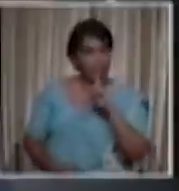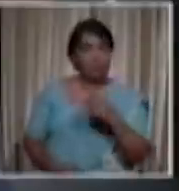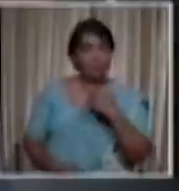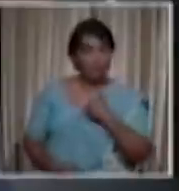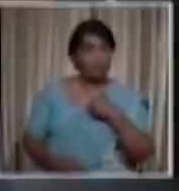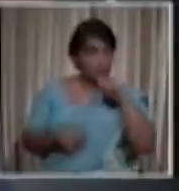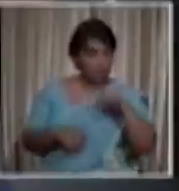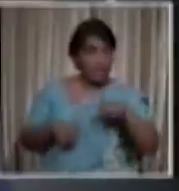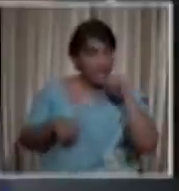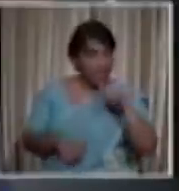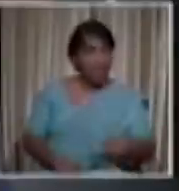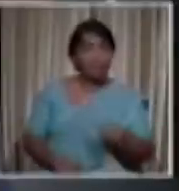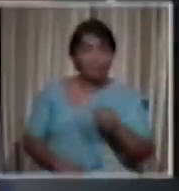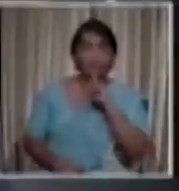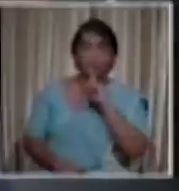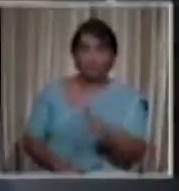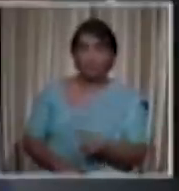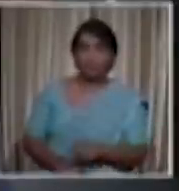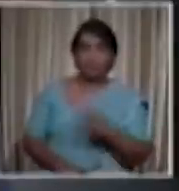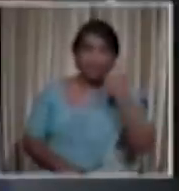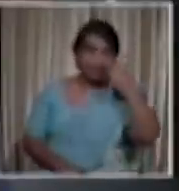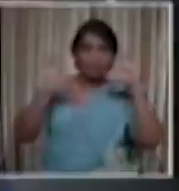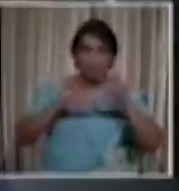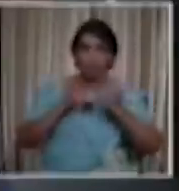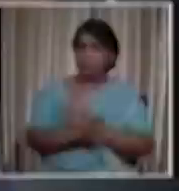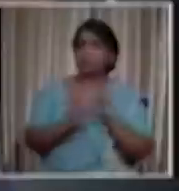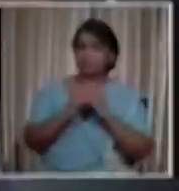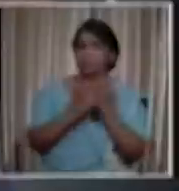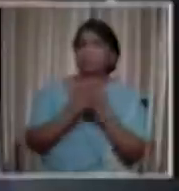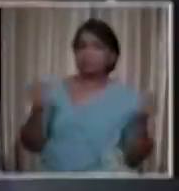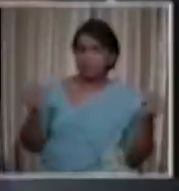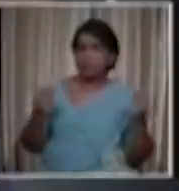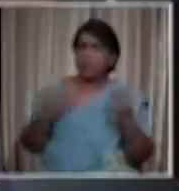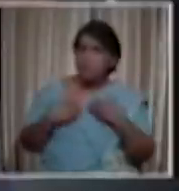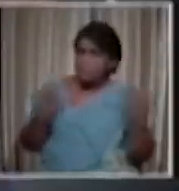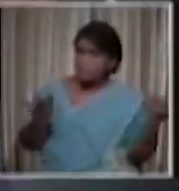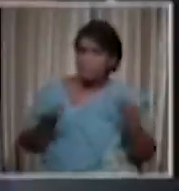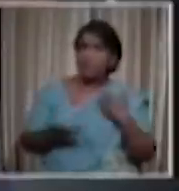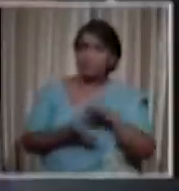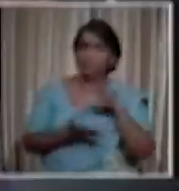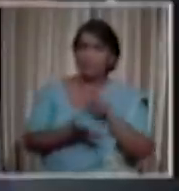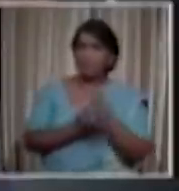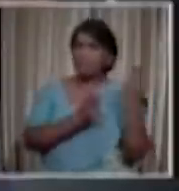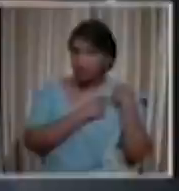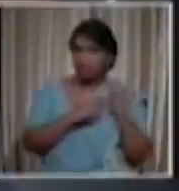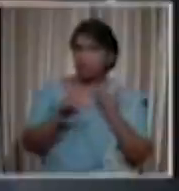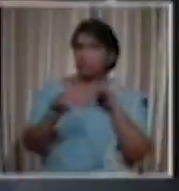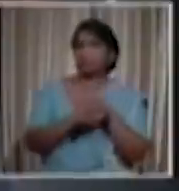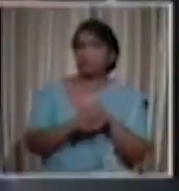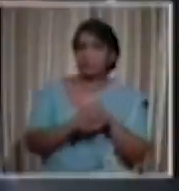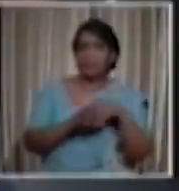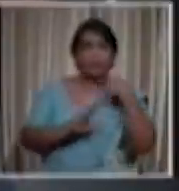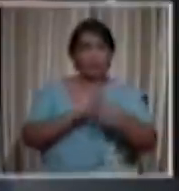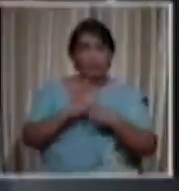තාම කිව්වේ ඇත්ත මොකද්ද කියන එක. මේ තෙල් ප්‍රශ්නේ දාවෙන්ද විසඳ විසඳන්න ඕනේ. බැරි නම් අපි එකෙන් දීන්දුවක් ගන්න ඕනේ. වගකීම ගන්න තමයි මෙතනට ආවේ. මේ